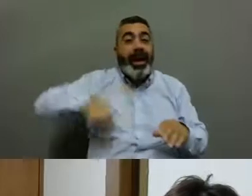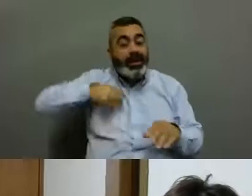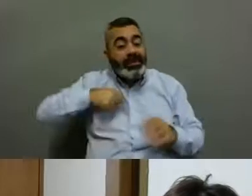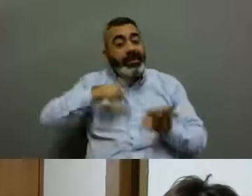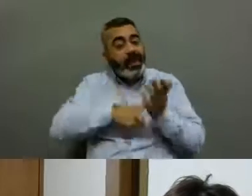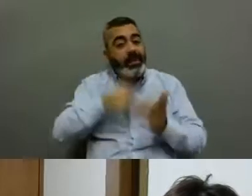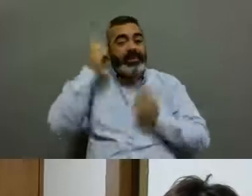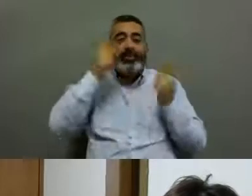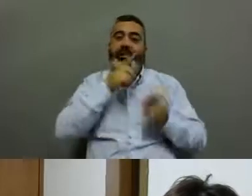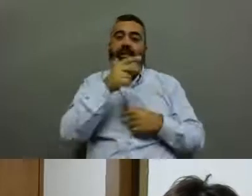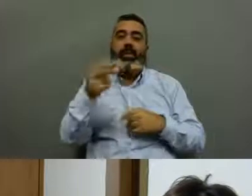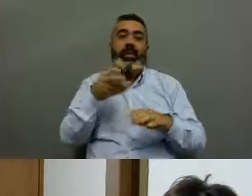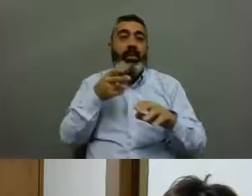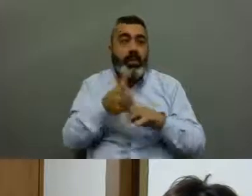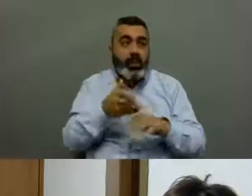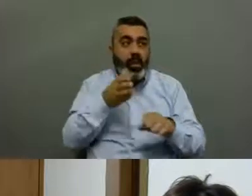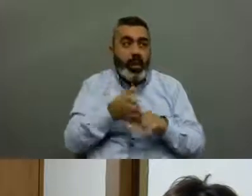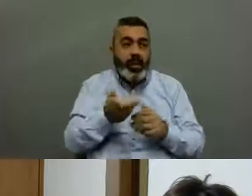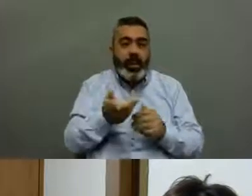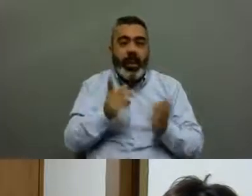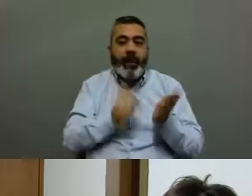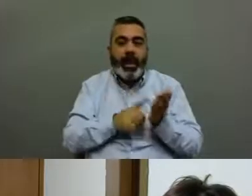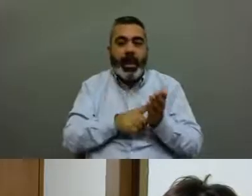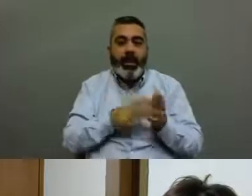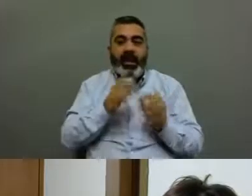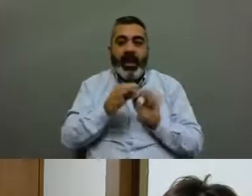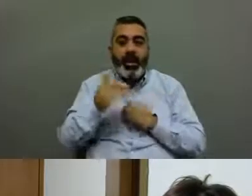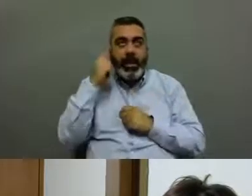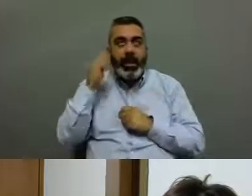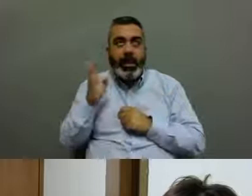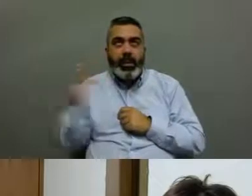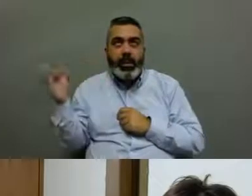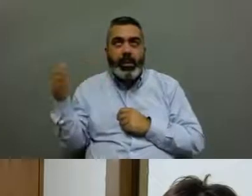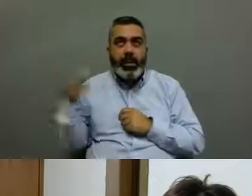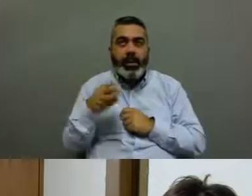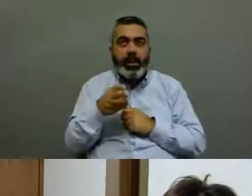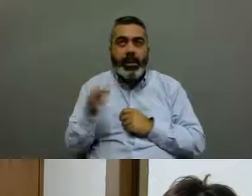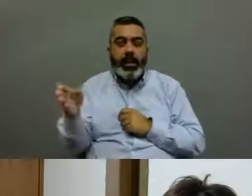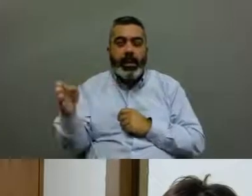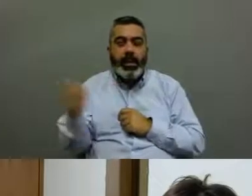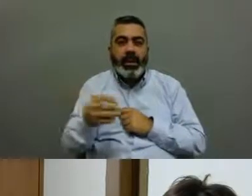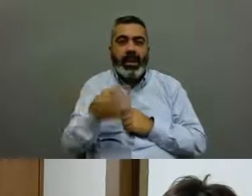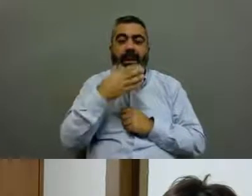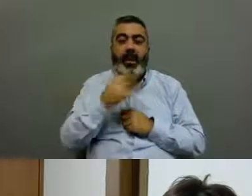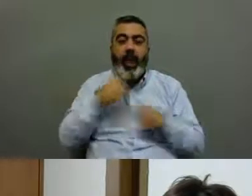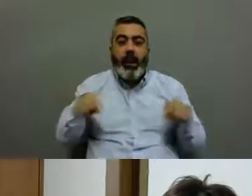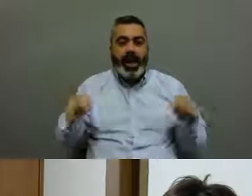πρέπει να τα σκεφτούμε. Πρέπει να χαράξουμε μια συγκεκριμένη διαδρομή στο μυαλό μας για να ξέρουμε ότι από εκεί θα περάσει σίγουρα το αμαξίδιο. Αν είμαστε